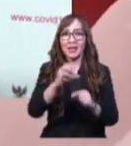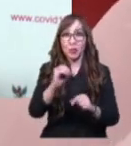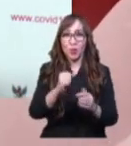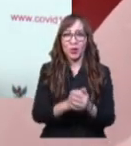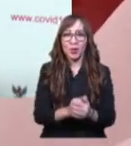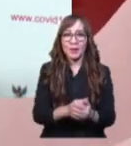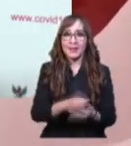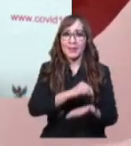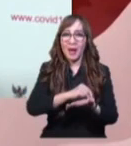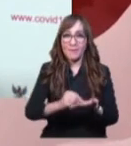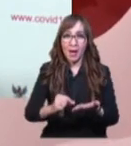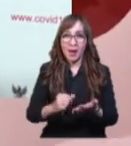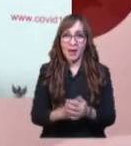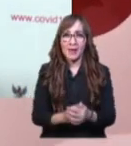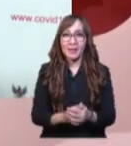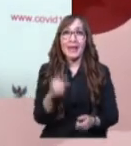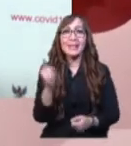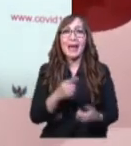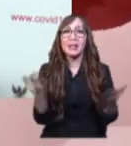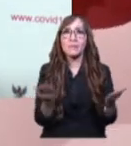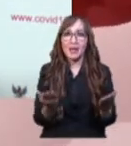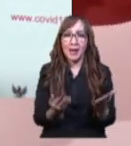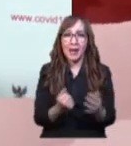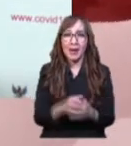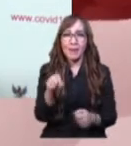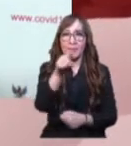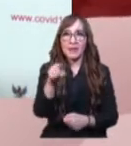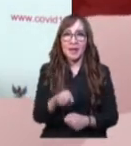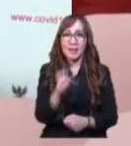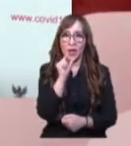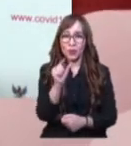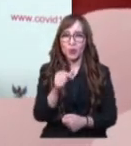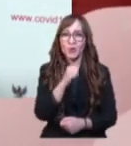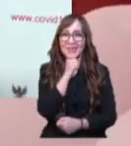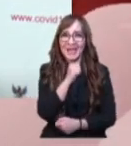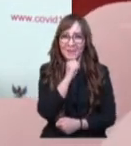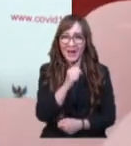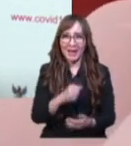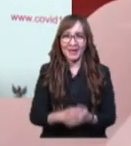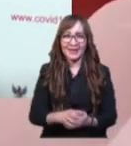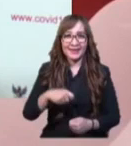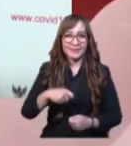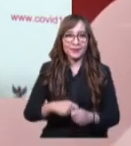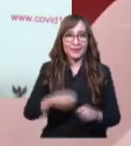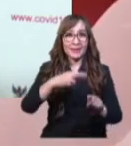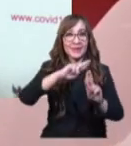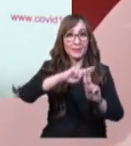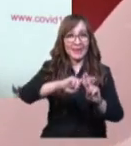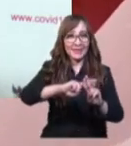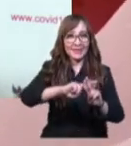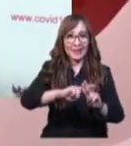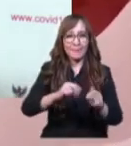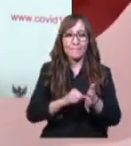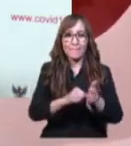dari daerah mana atau media mana. Dan pertanyaannya ditujukan kepada siapa. Jangan lupa untuk menyertakan hashtag